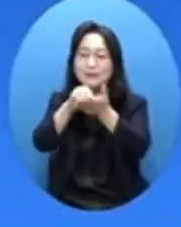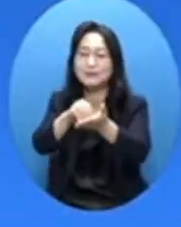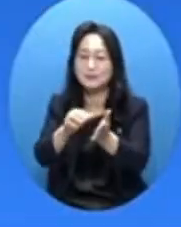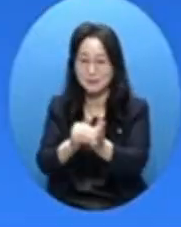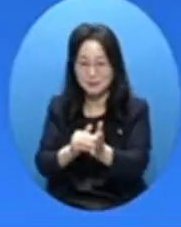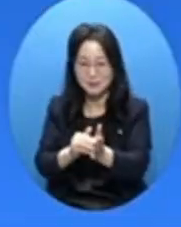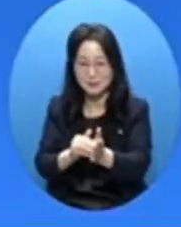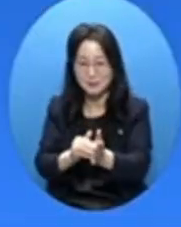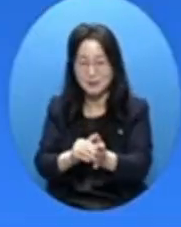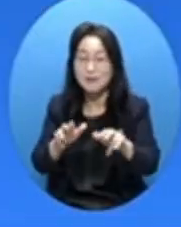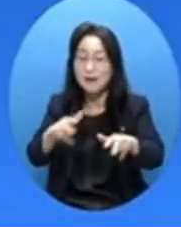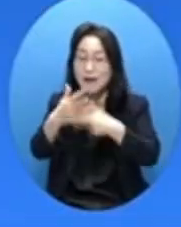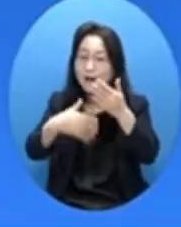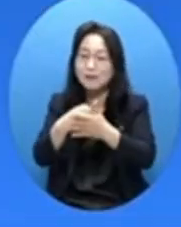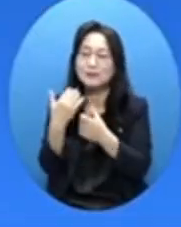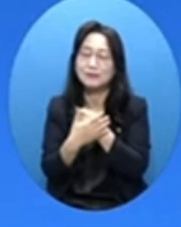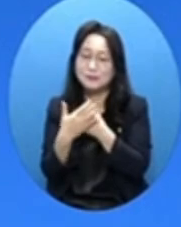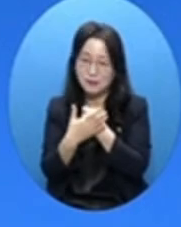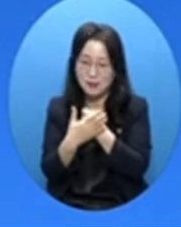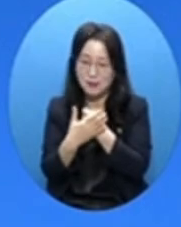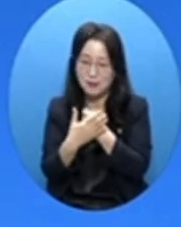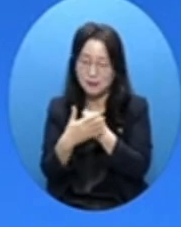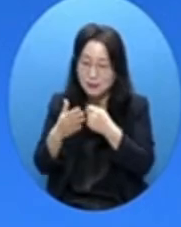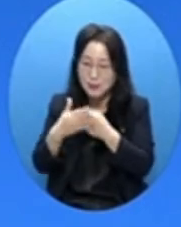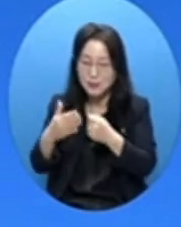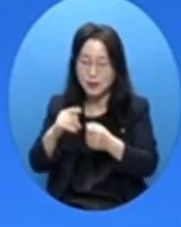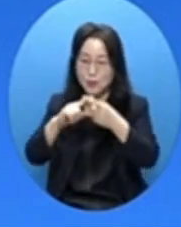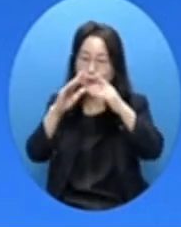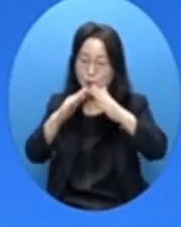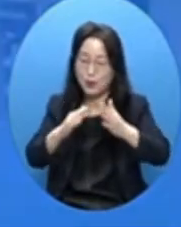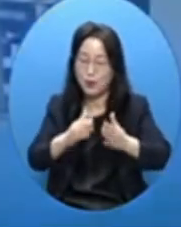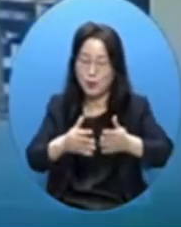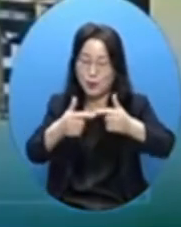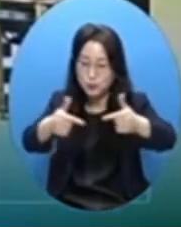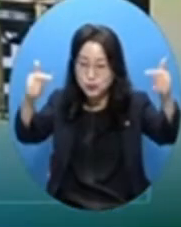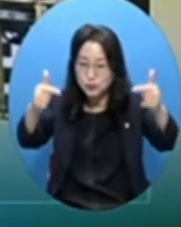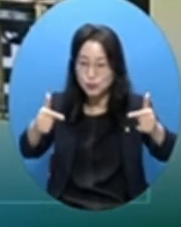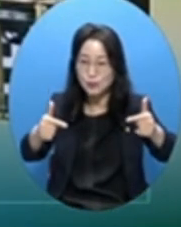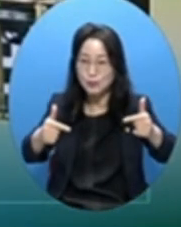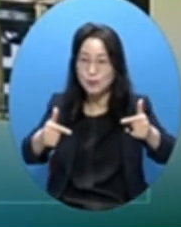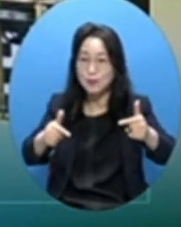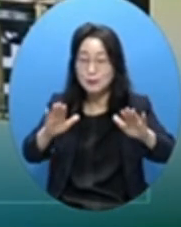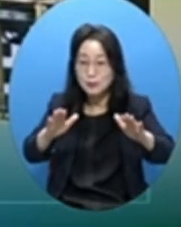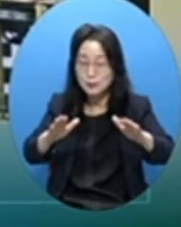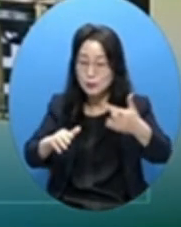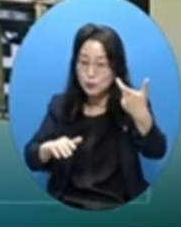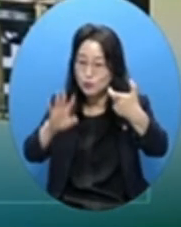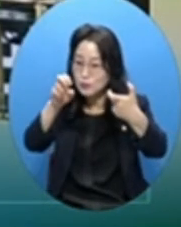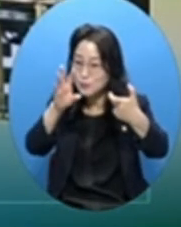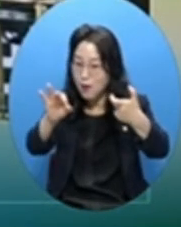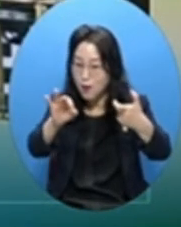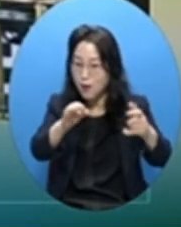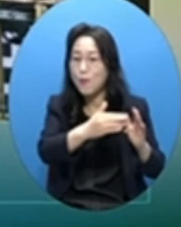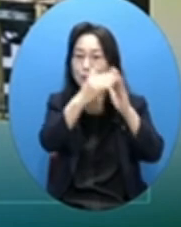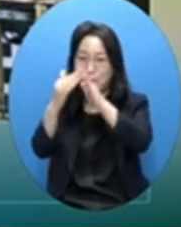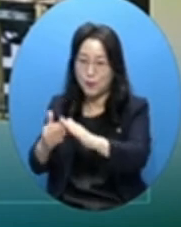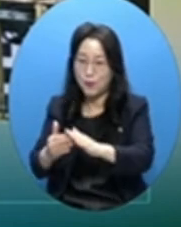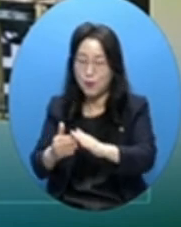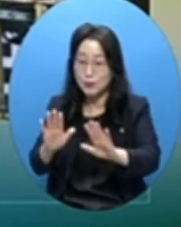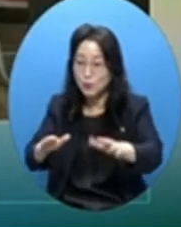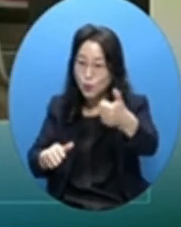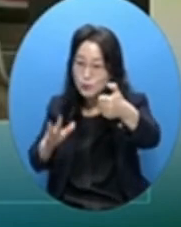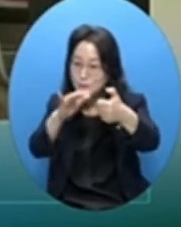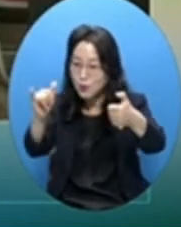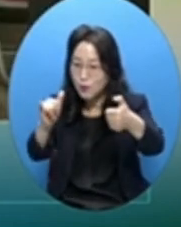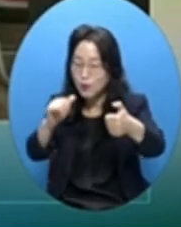하나님의 가운데 교회가 풍 에서 삶과 로 옮겨가서 60평 규모의 3과 4를 약 50명 정도 성도가 뭐